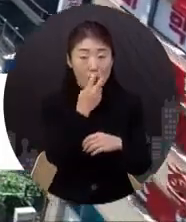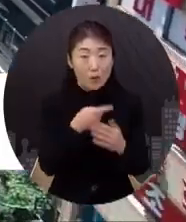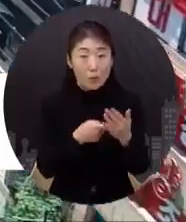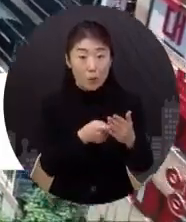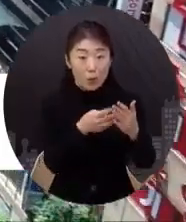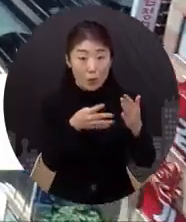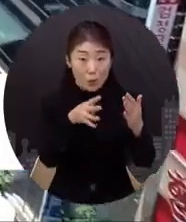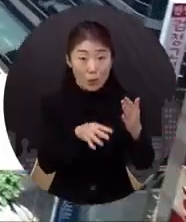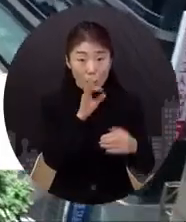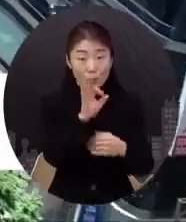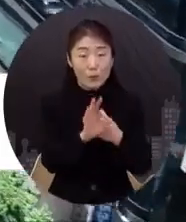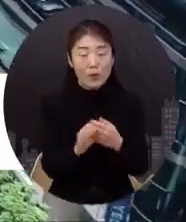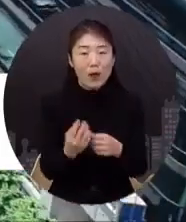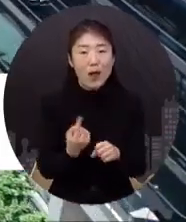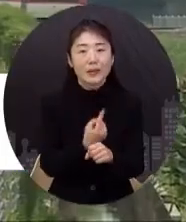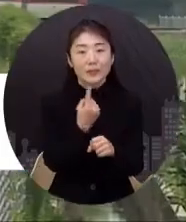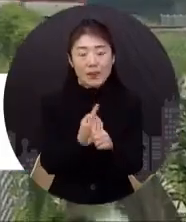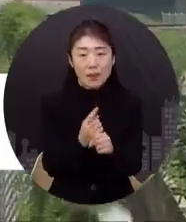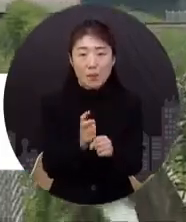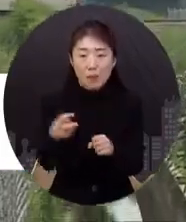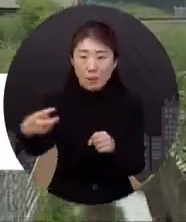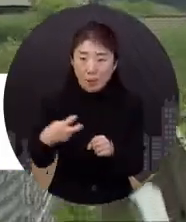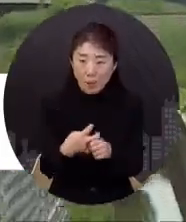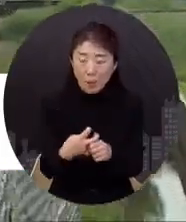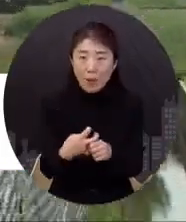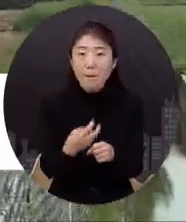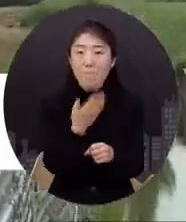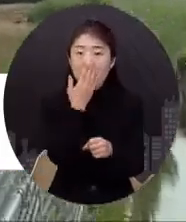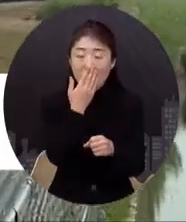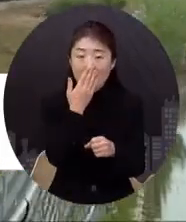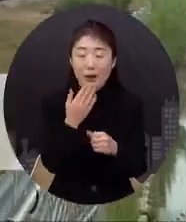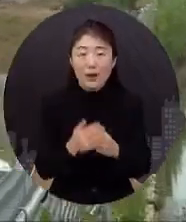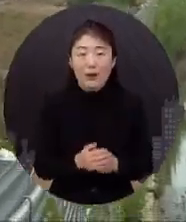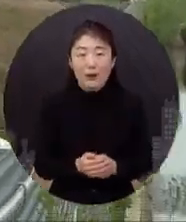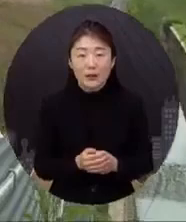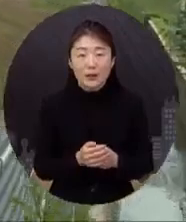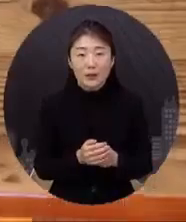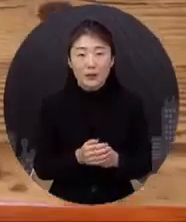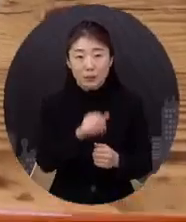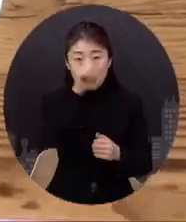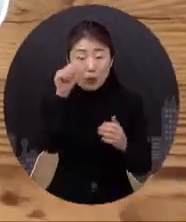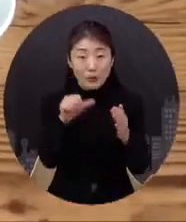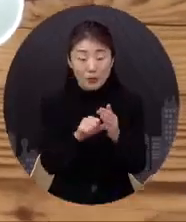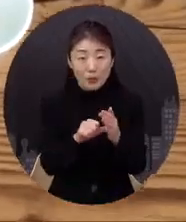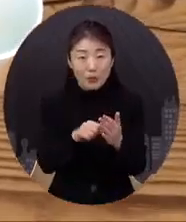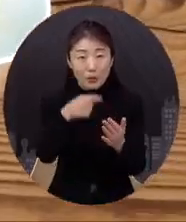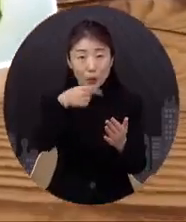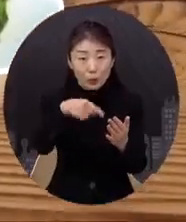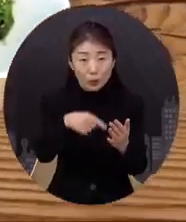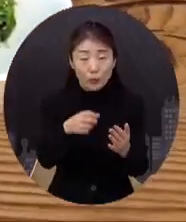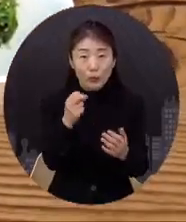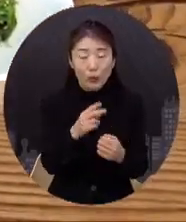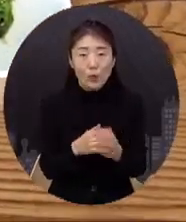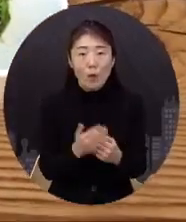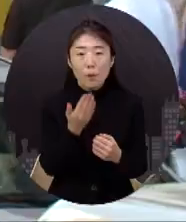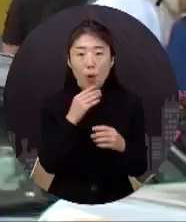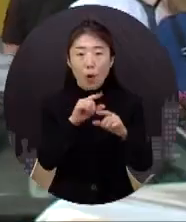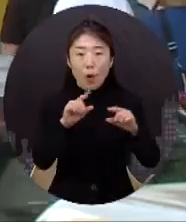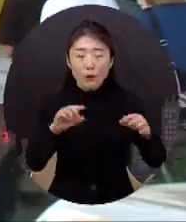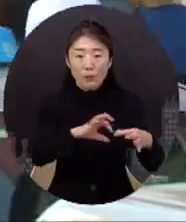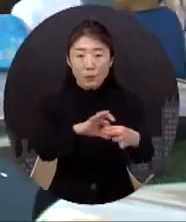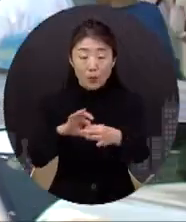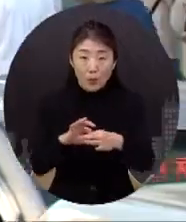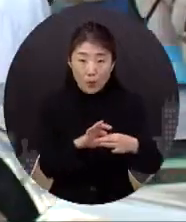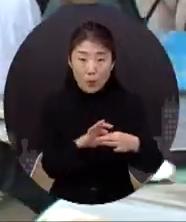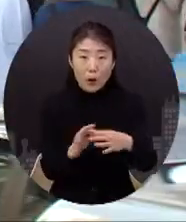1시간 내 생활이 가능한 대중교통망 확충을 핵심으로 평생학습 통합 플랫폼과 먹거리 연계망, 광역